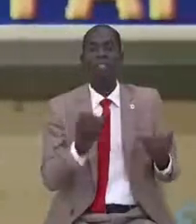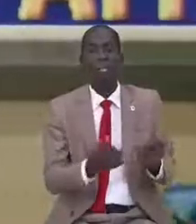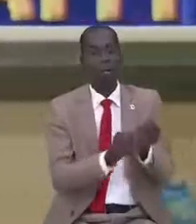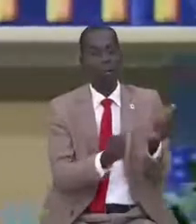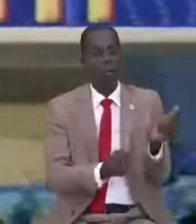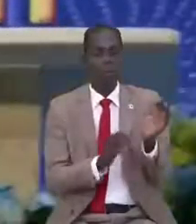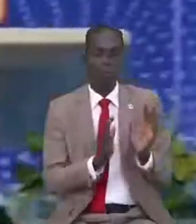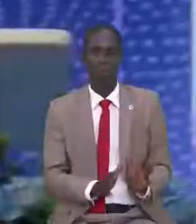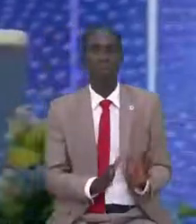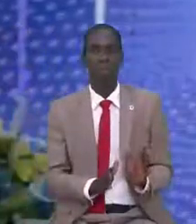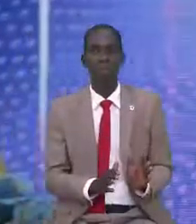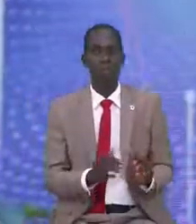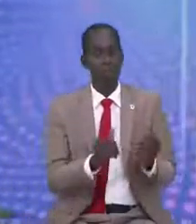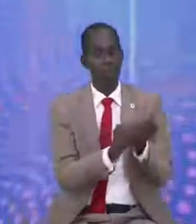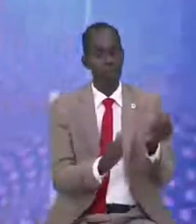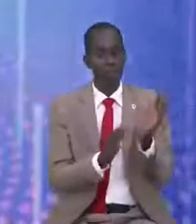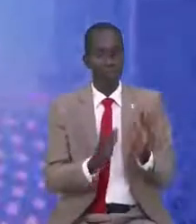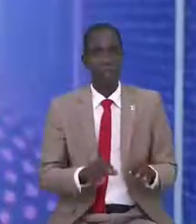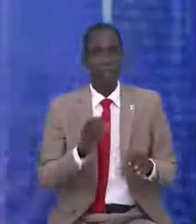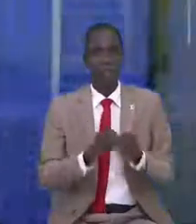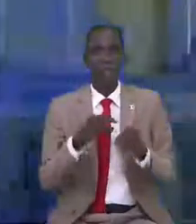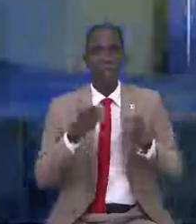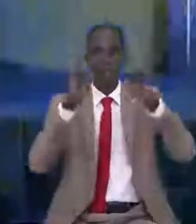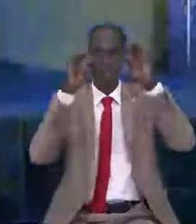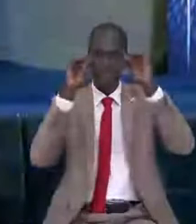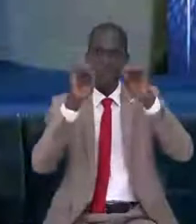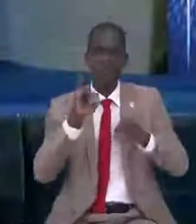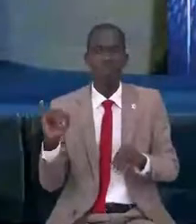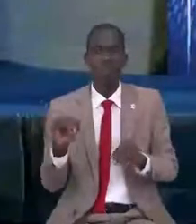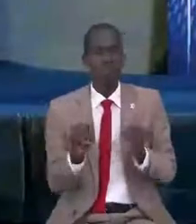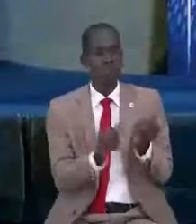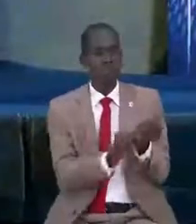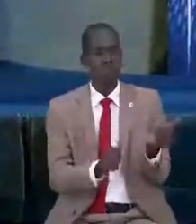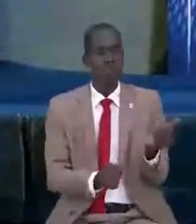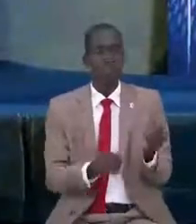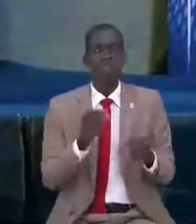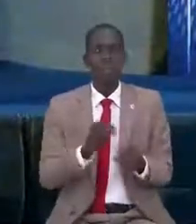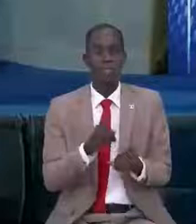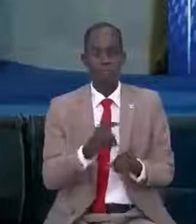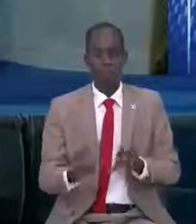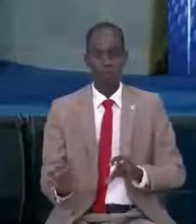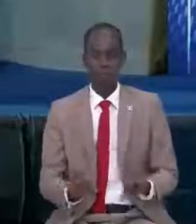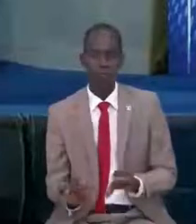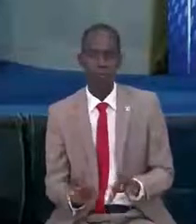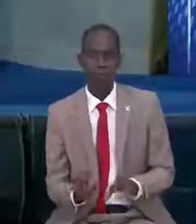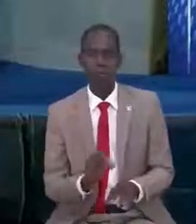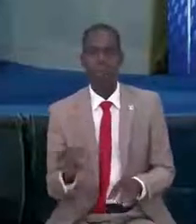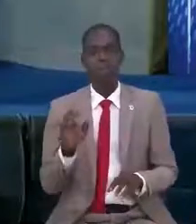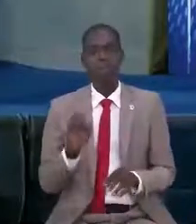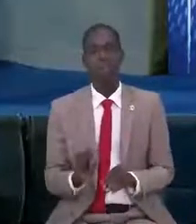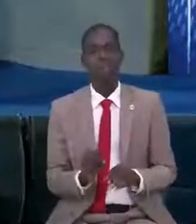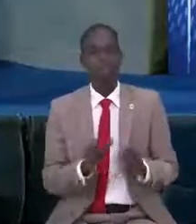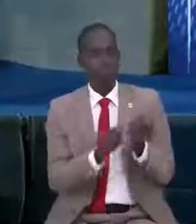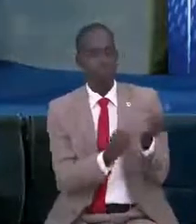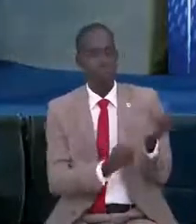rétrogrades. Un rétrograde en doctrine, un rétrograde dans ses activités, un